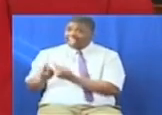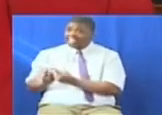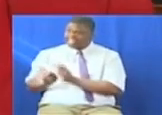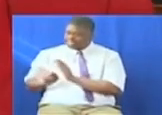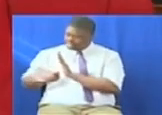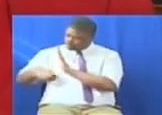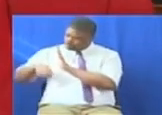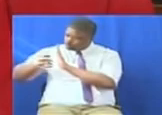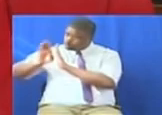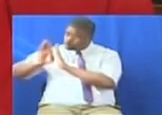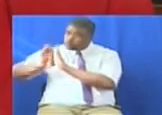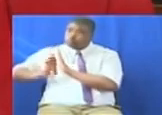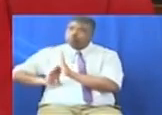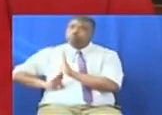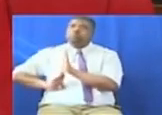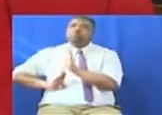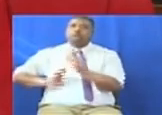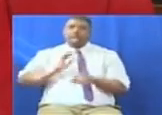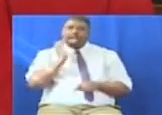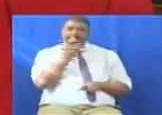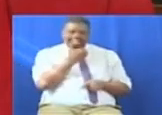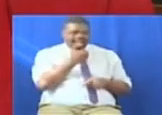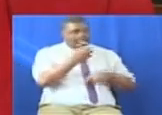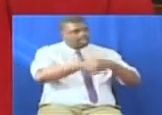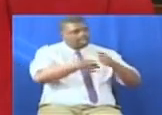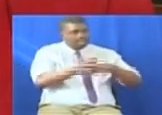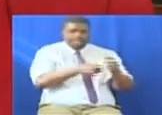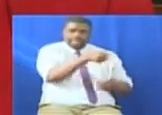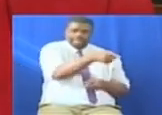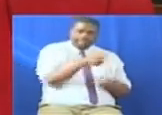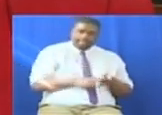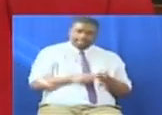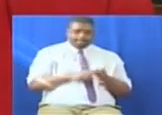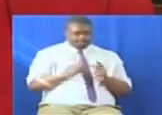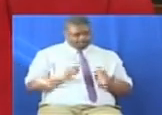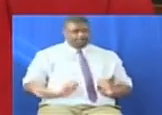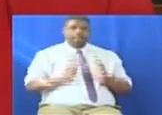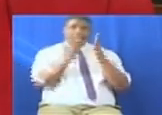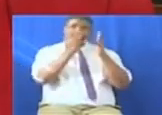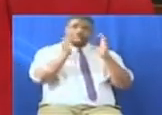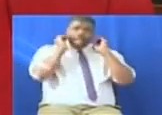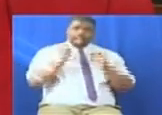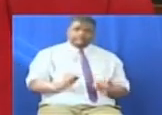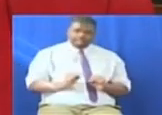Tunaendelea kuchukua tahadhari. Na ilikuwa lazima maisha yaendelee.